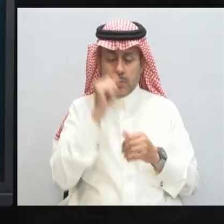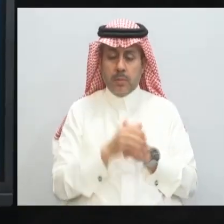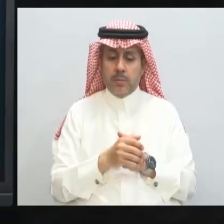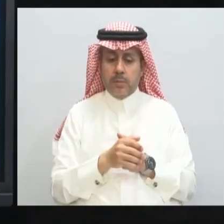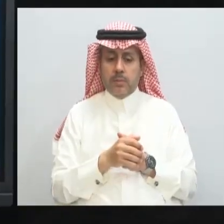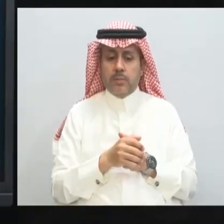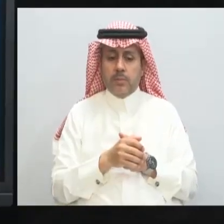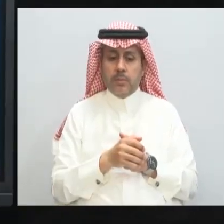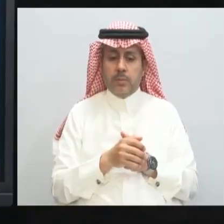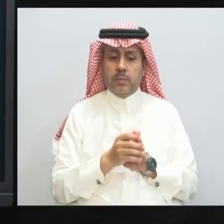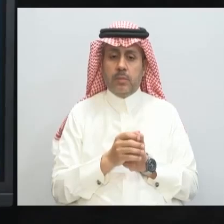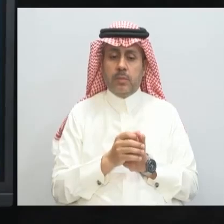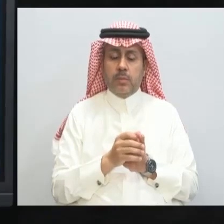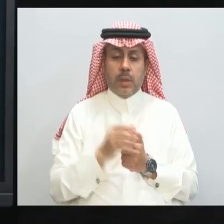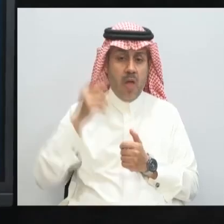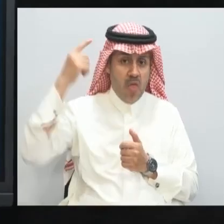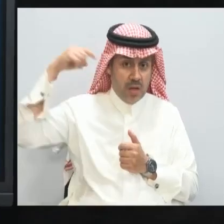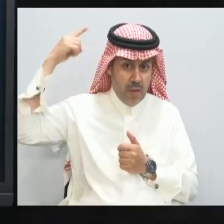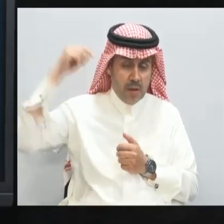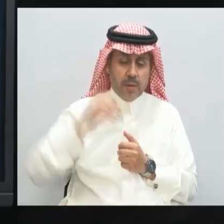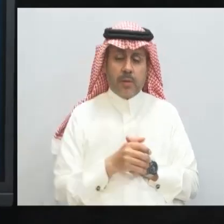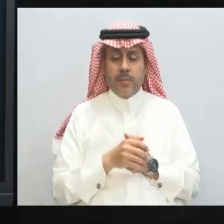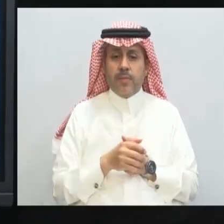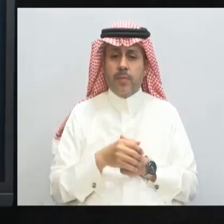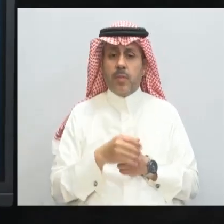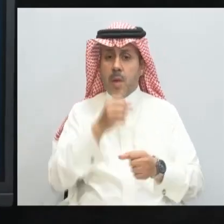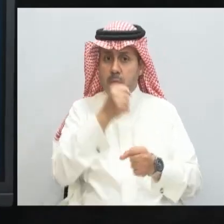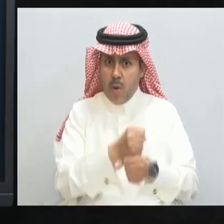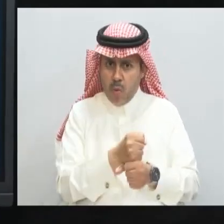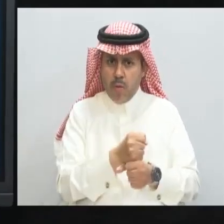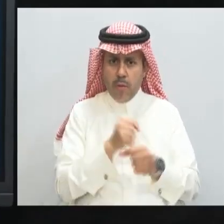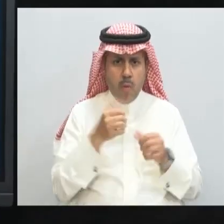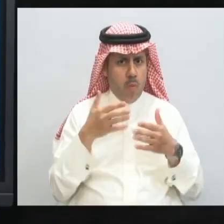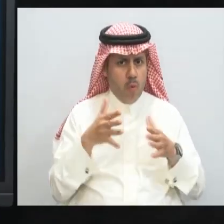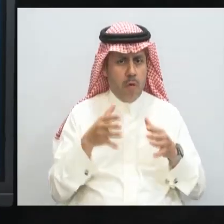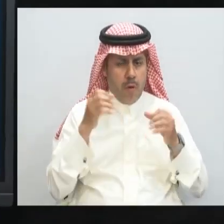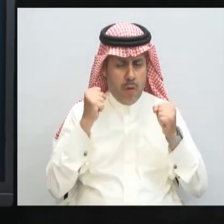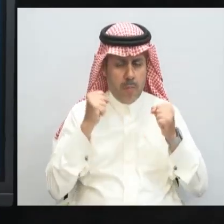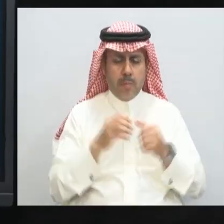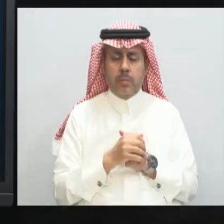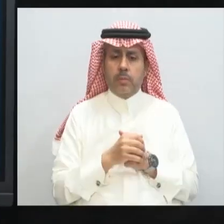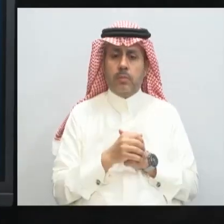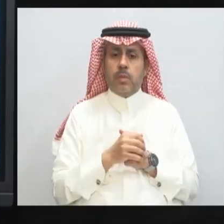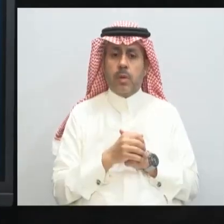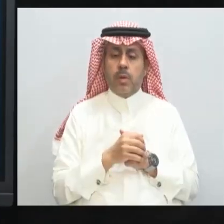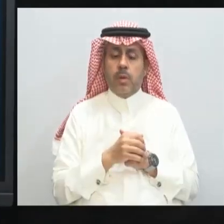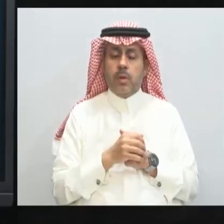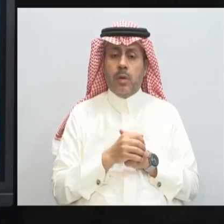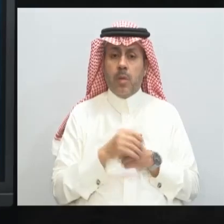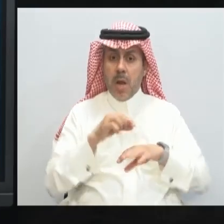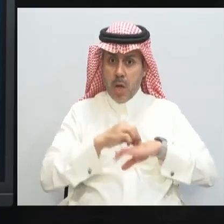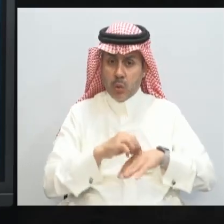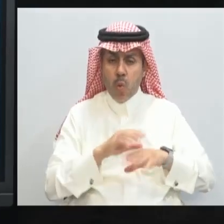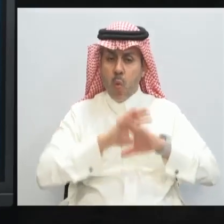هذا المال فلهذا يتذكر هذا الموقف الرهيب والموقف العظيم حينما يقوم الناس من